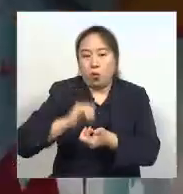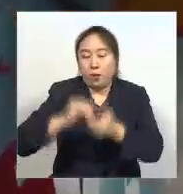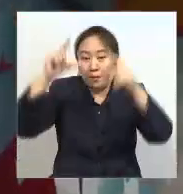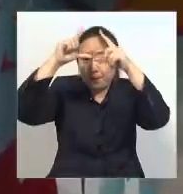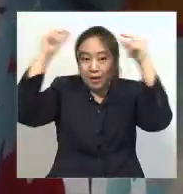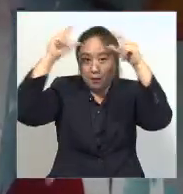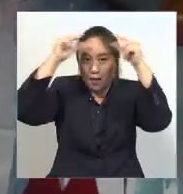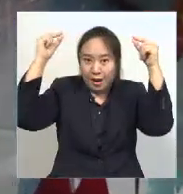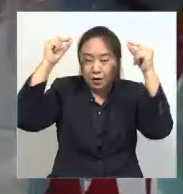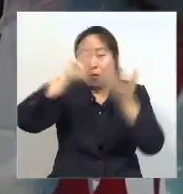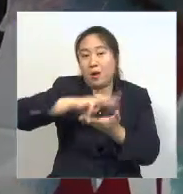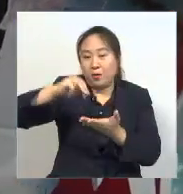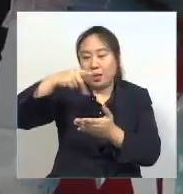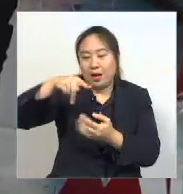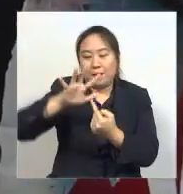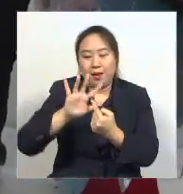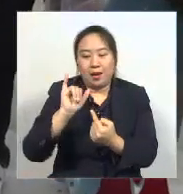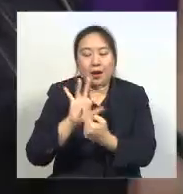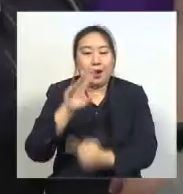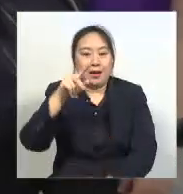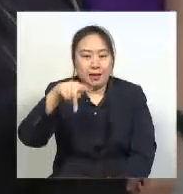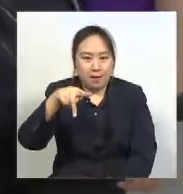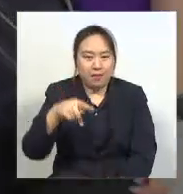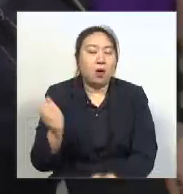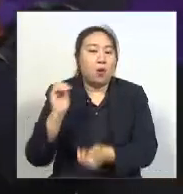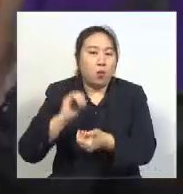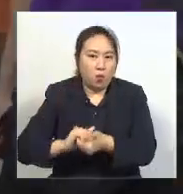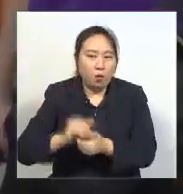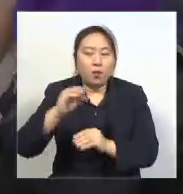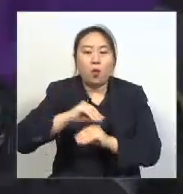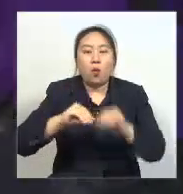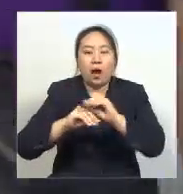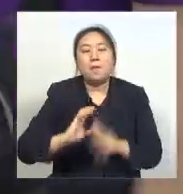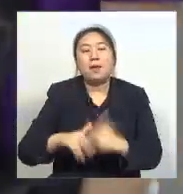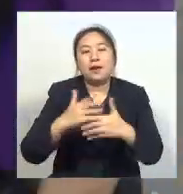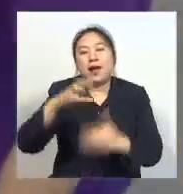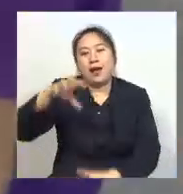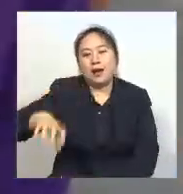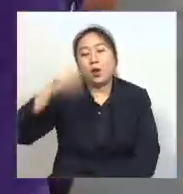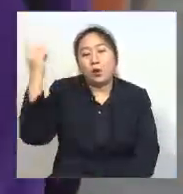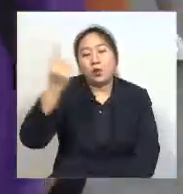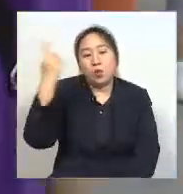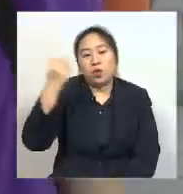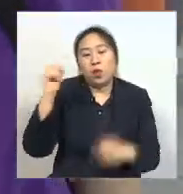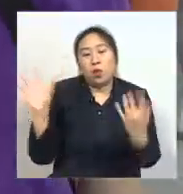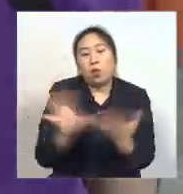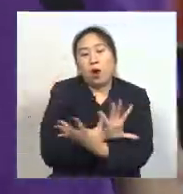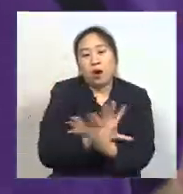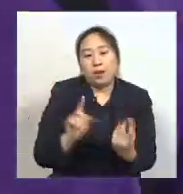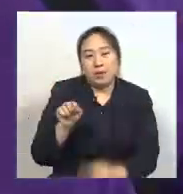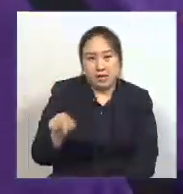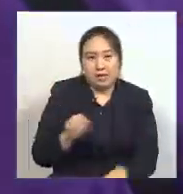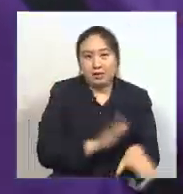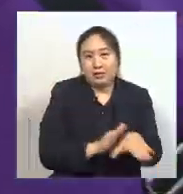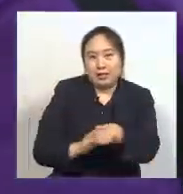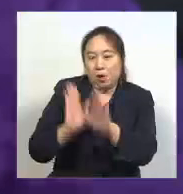มหาวิทยาลัยพายัพและโรงพยาบาลแมคคอมิกได้ร่วมกันจัดโครงการพัฒนาแหล่งท่องเที่ยวเชิงวัฒนธรรมบ้านเมืองศาสตร์พร้อมเชิญชวนช